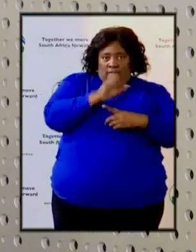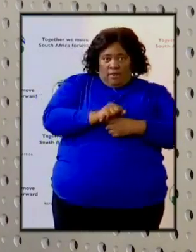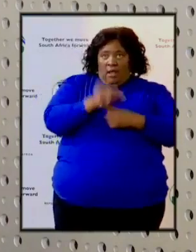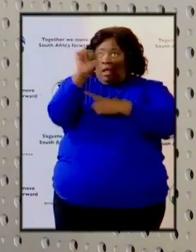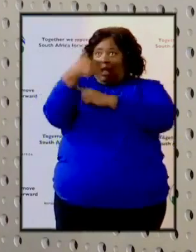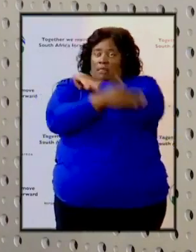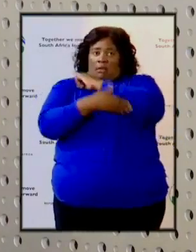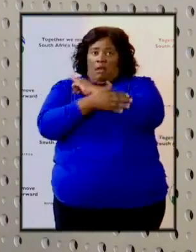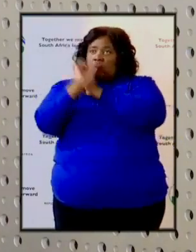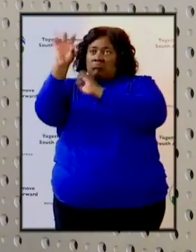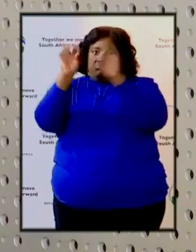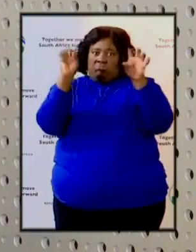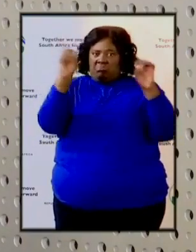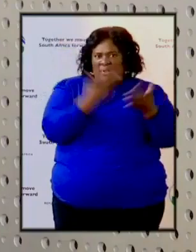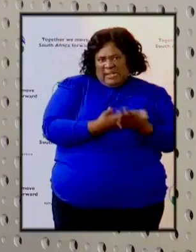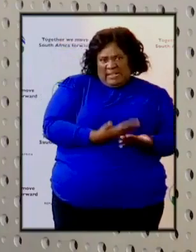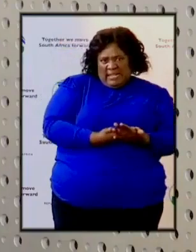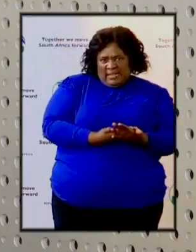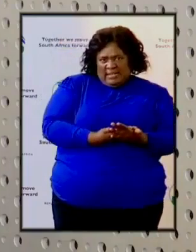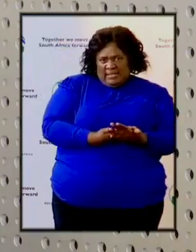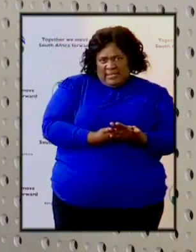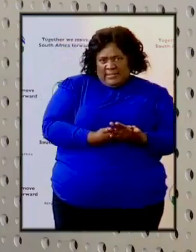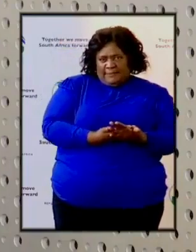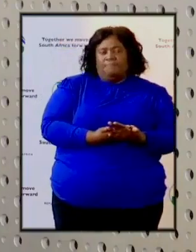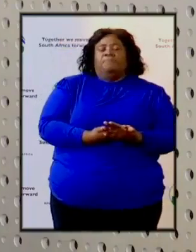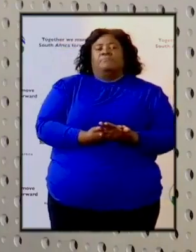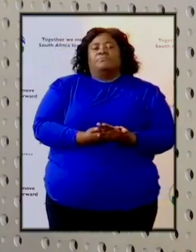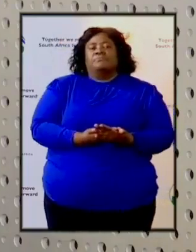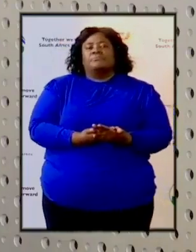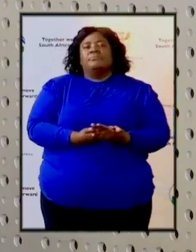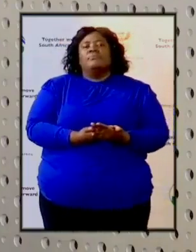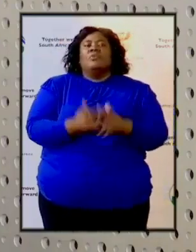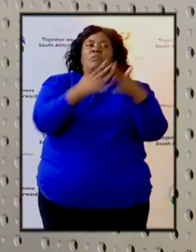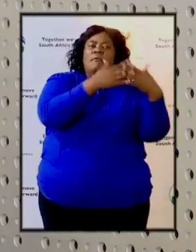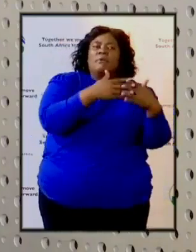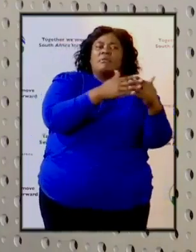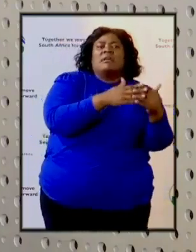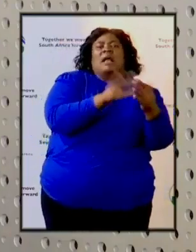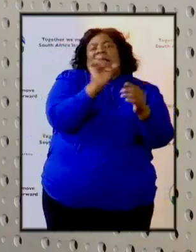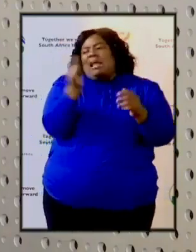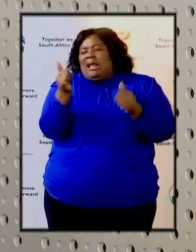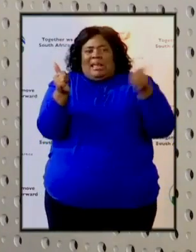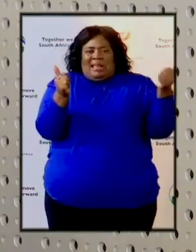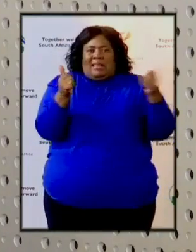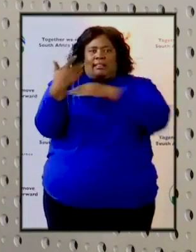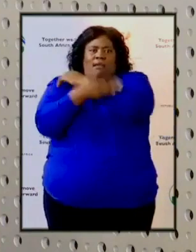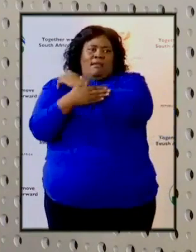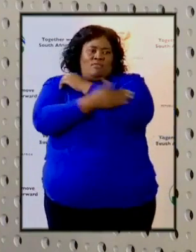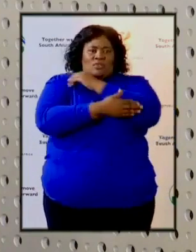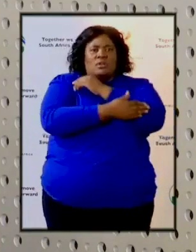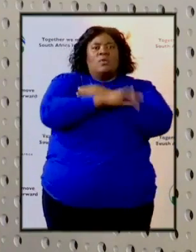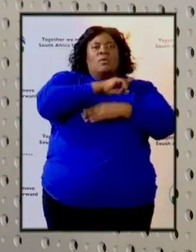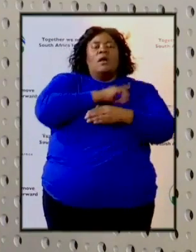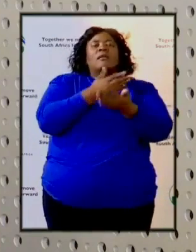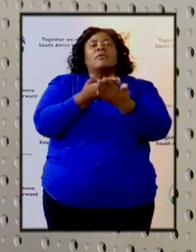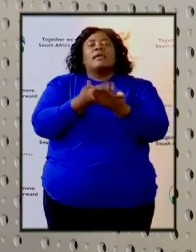ikakhulukazi kulomkhakha wezolimo ukuya emazweni apesheya nakomakhelwane ukuze phela sithole